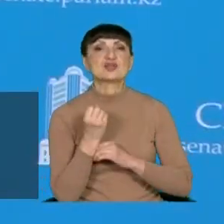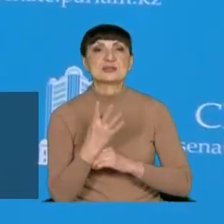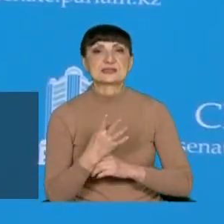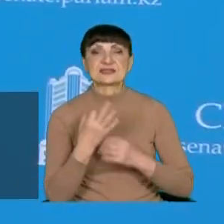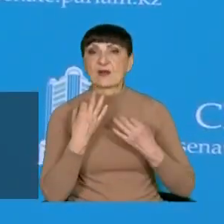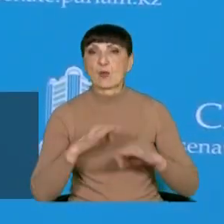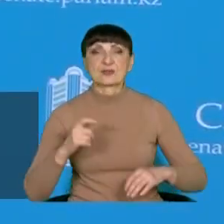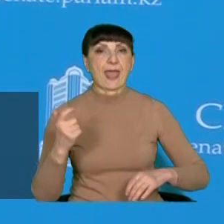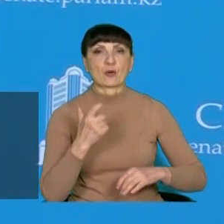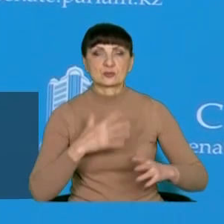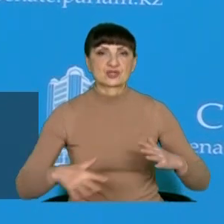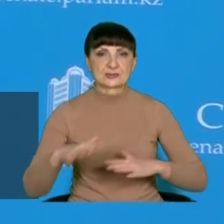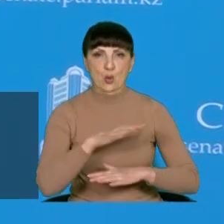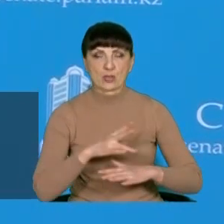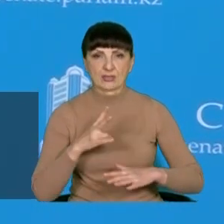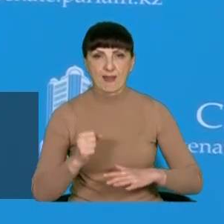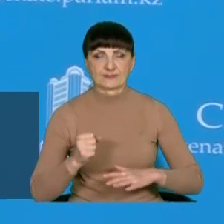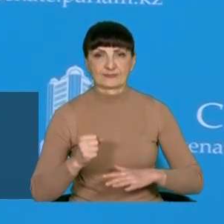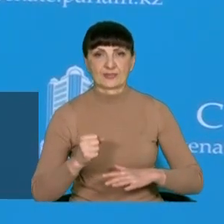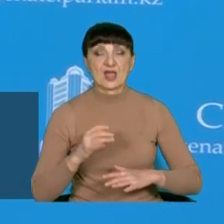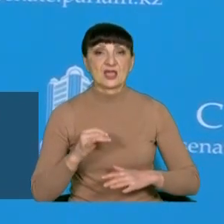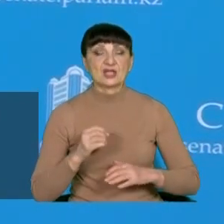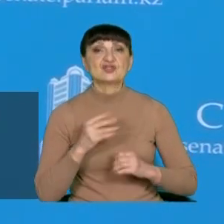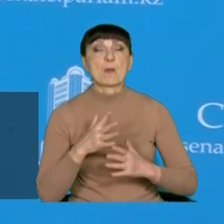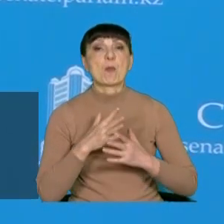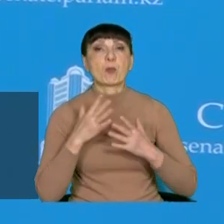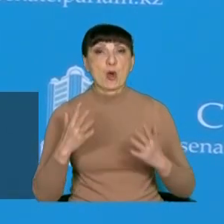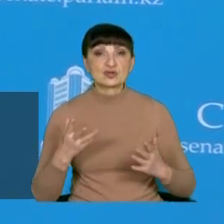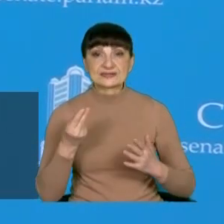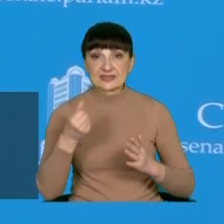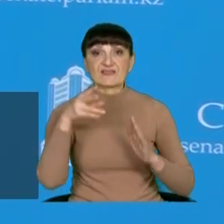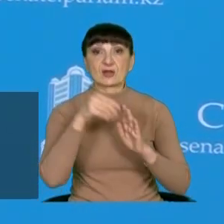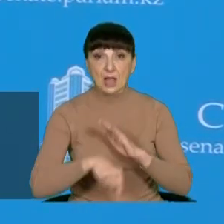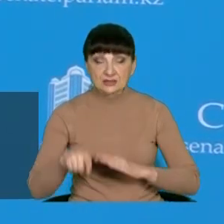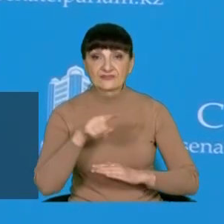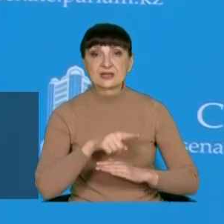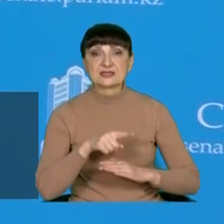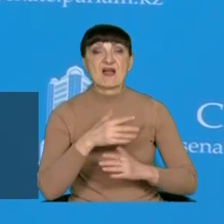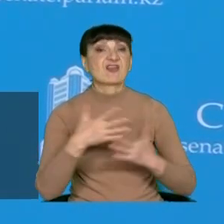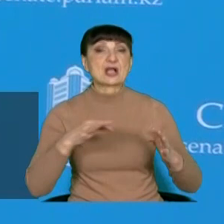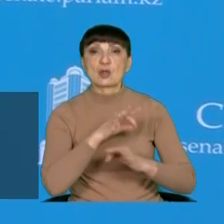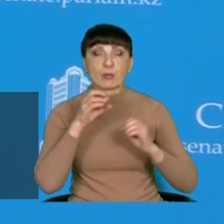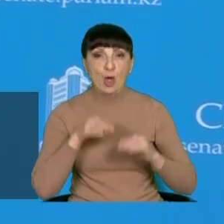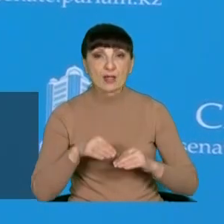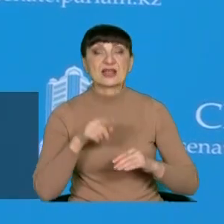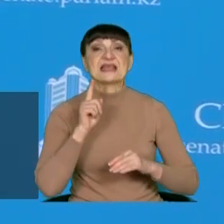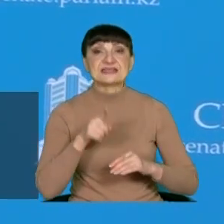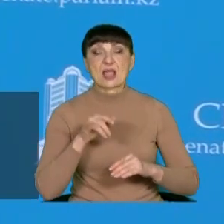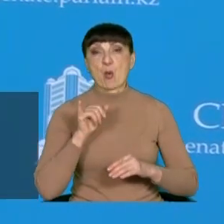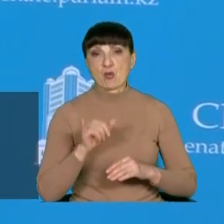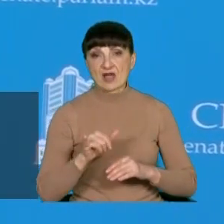свободных экономических зон. И подход, чем больше вы инвестиций вкладываете в тот или иной проект, значит, тем у вас